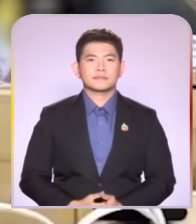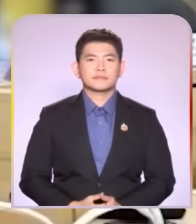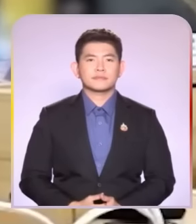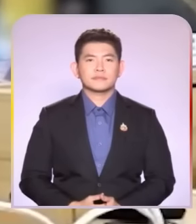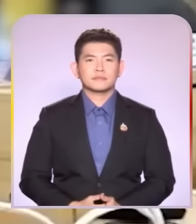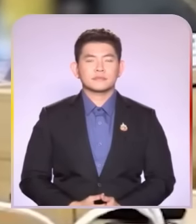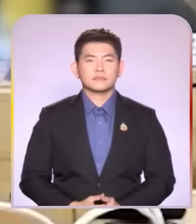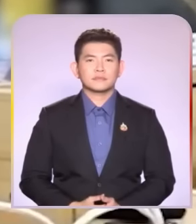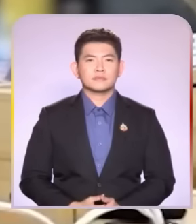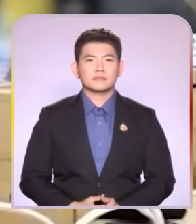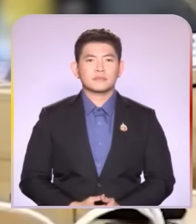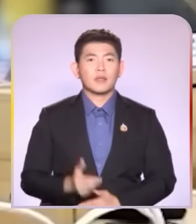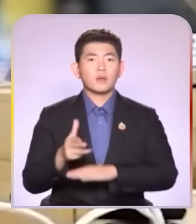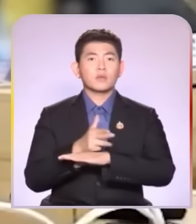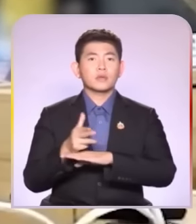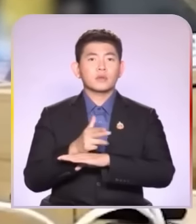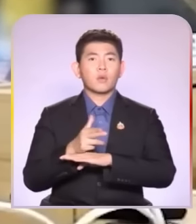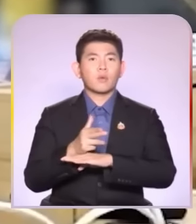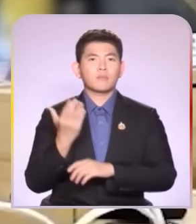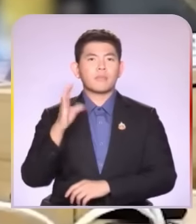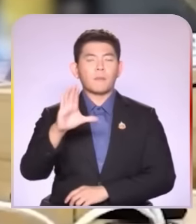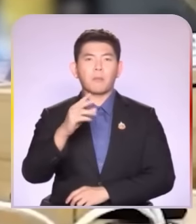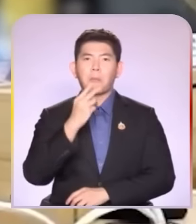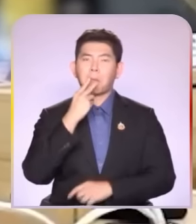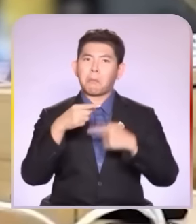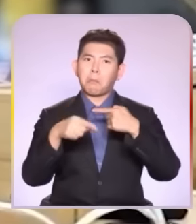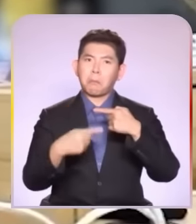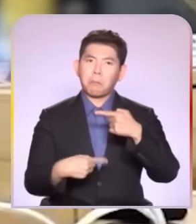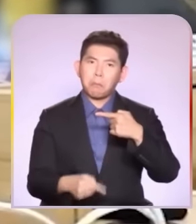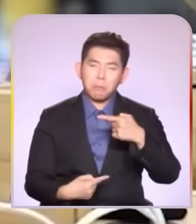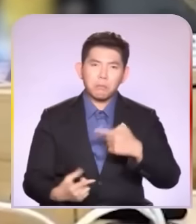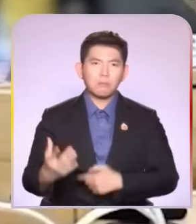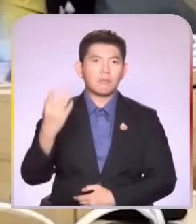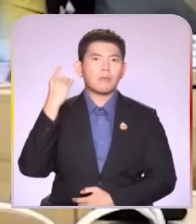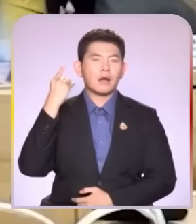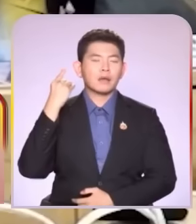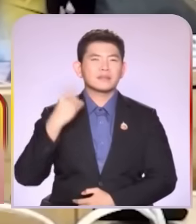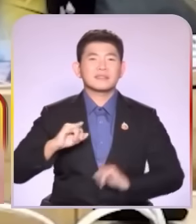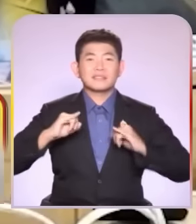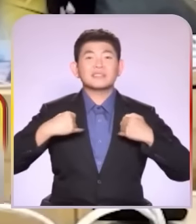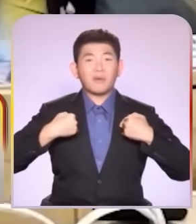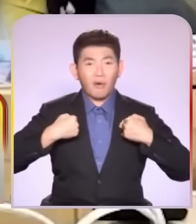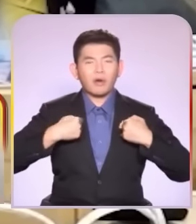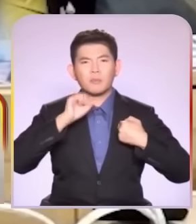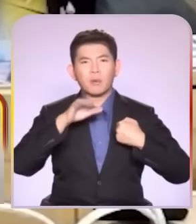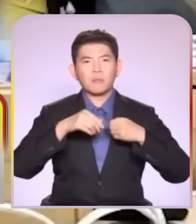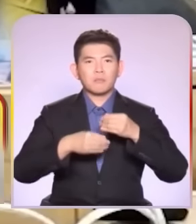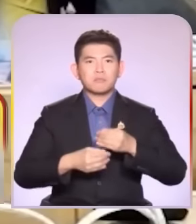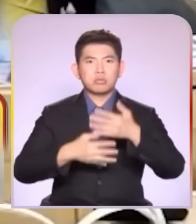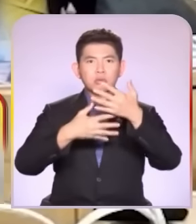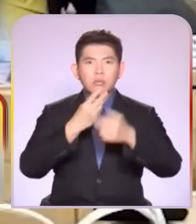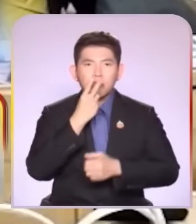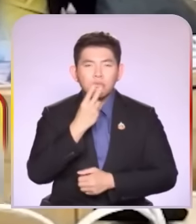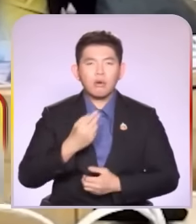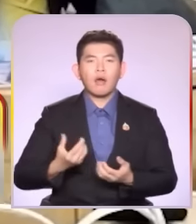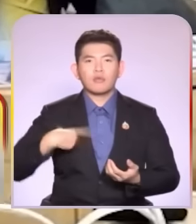ก็นี่คือคลิปที่เป็นไวรัลเลยค่ะพูดถึงกันตั้งแต่เมื่อวานเลยนะเจ้าของคลิปบอกว่าตุลาการศาลรัฐธรรมนูญท่